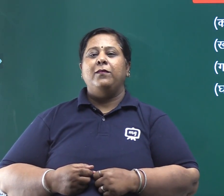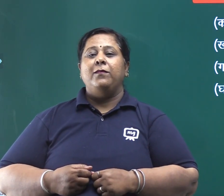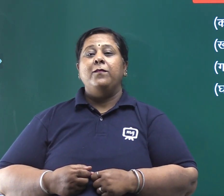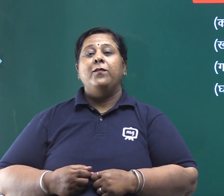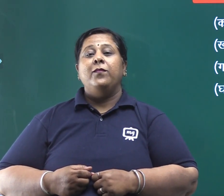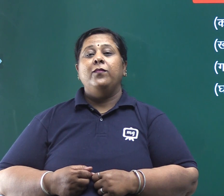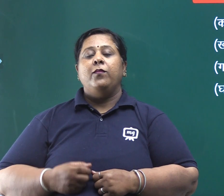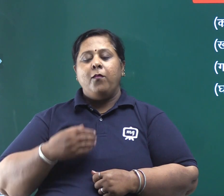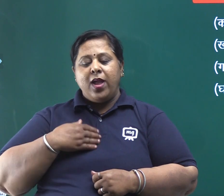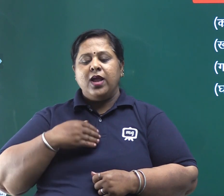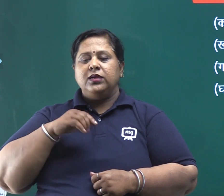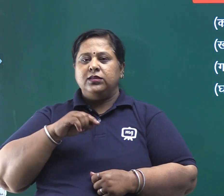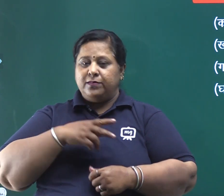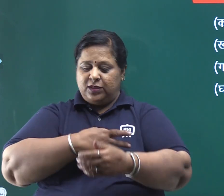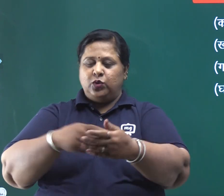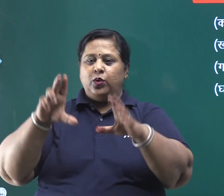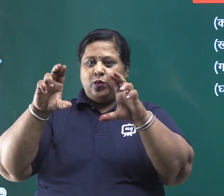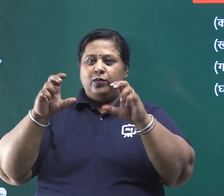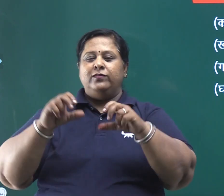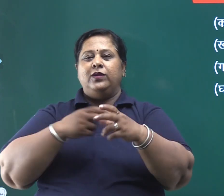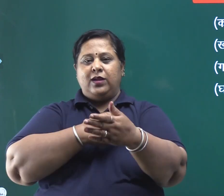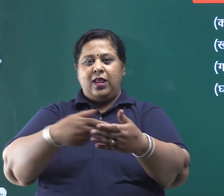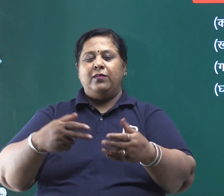मैं सबसे छोटी हूँ